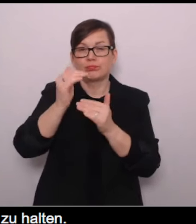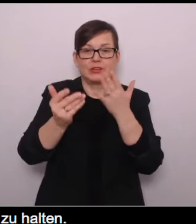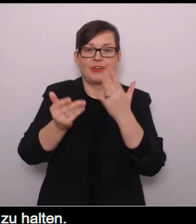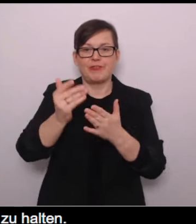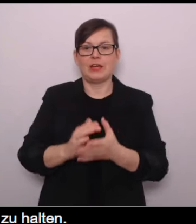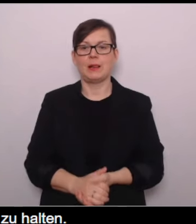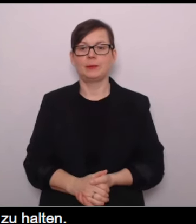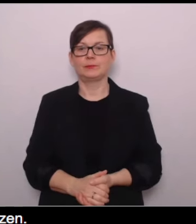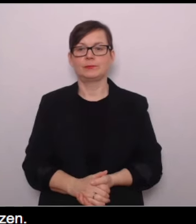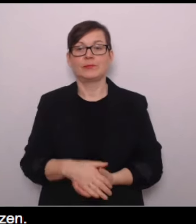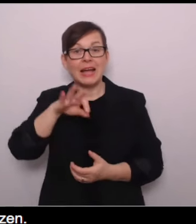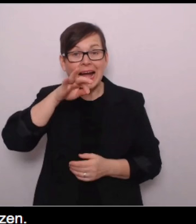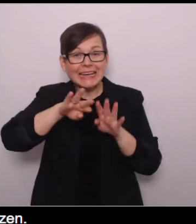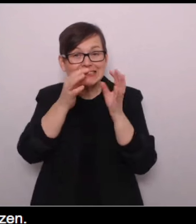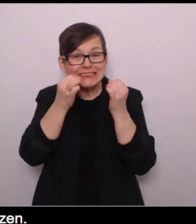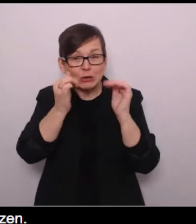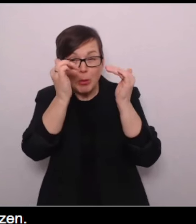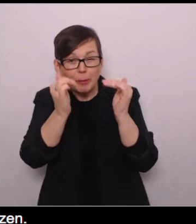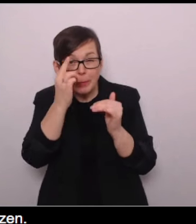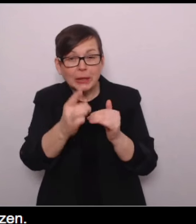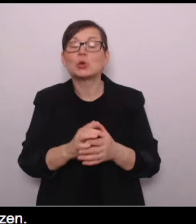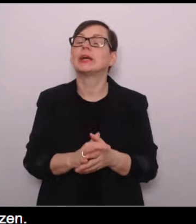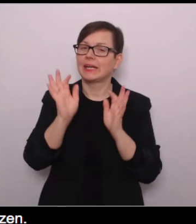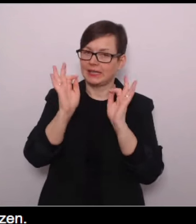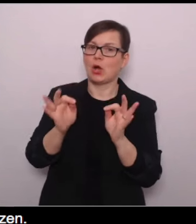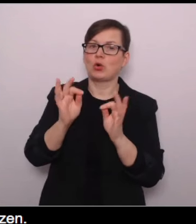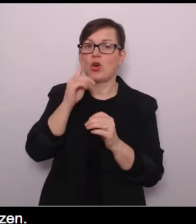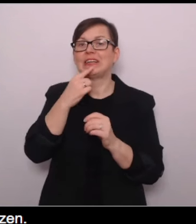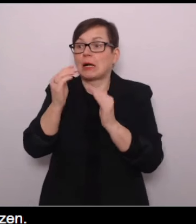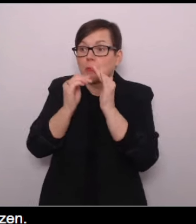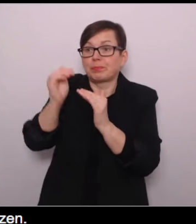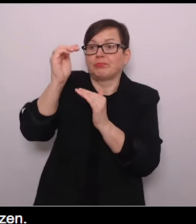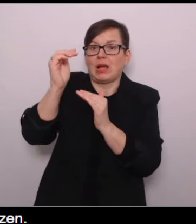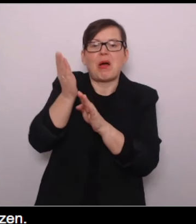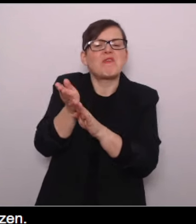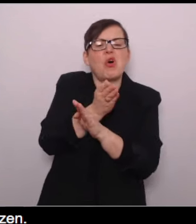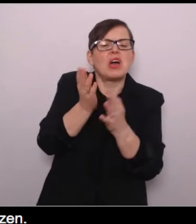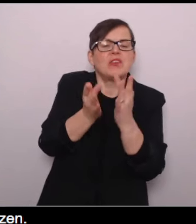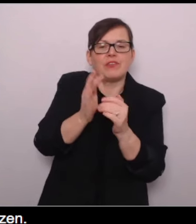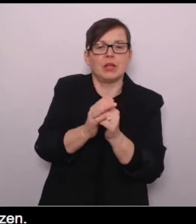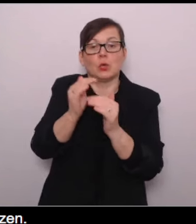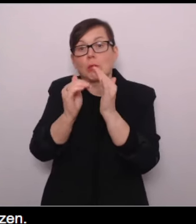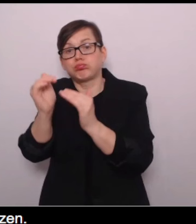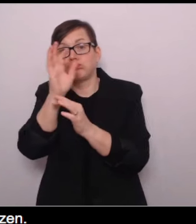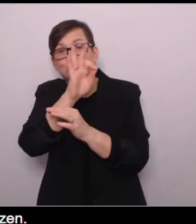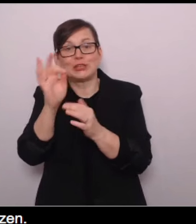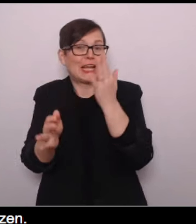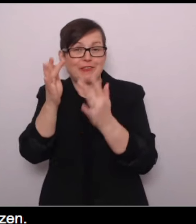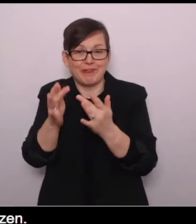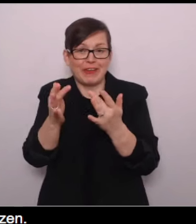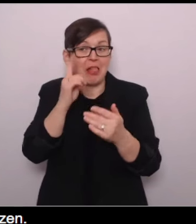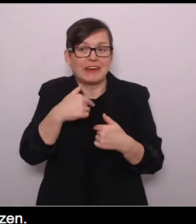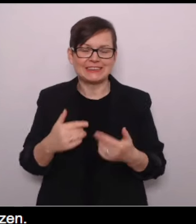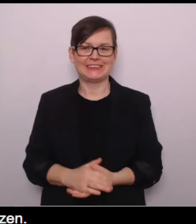vielleicht kann man das nachreichen, um wie viel die Steigerungen sind. In den einzelnen Haushalten. Genau. In